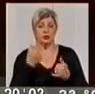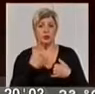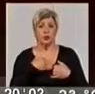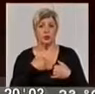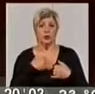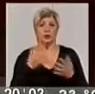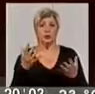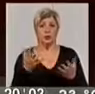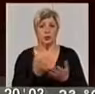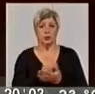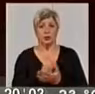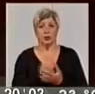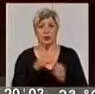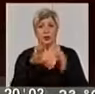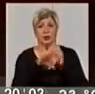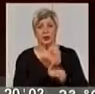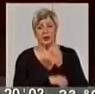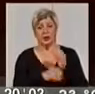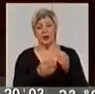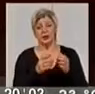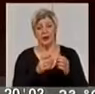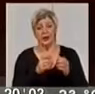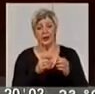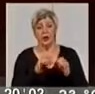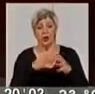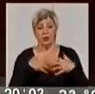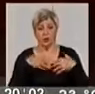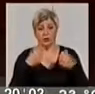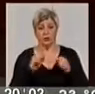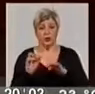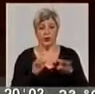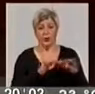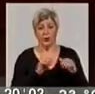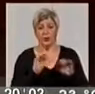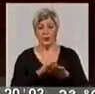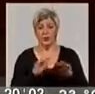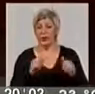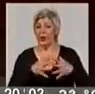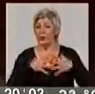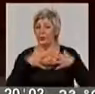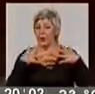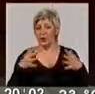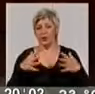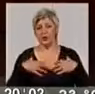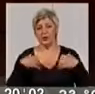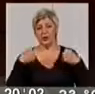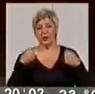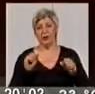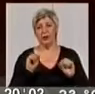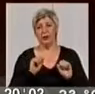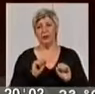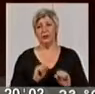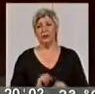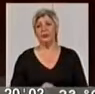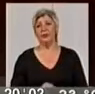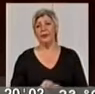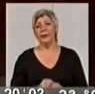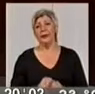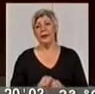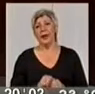на кінець оздоровчої кампанії дітей ми більше оздоровлюємо. Тому що це плани такі в нас. Ну, плануємо, безумовно, виходимо